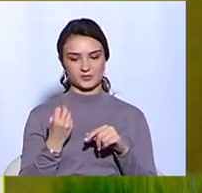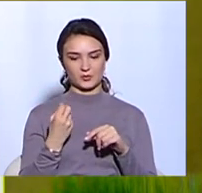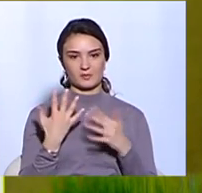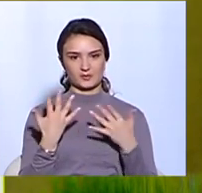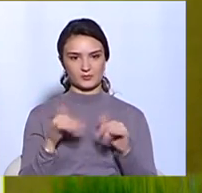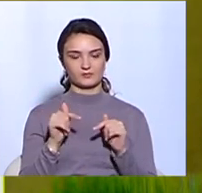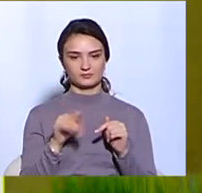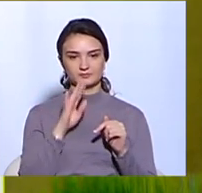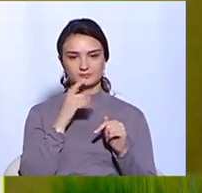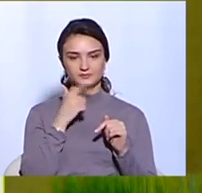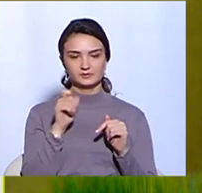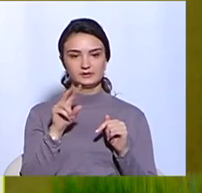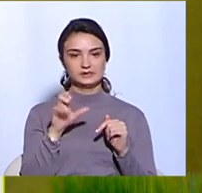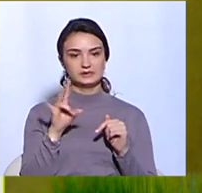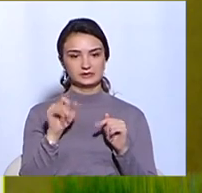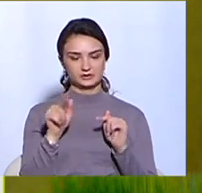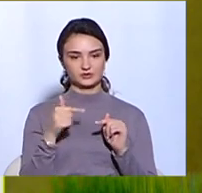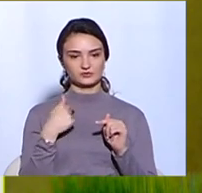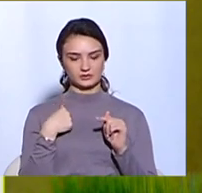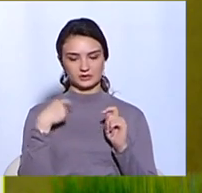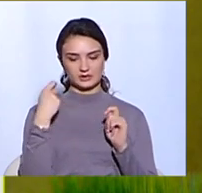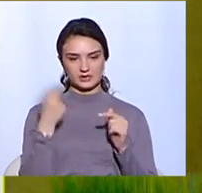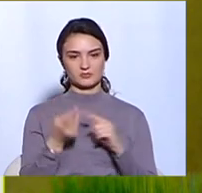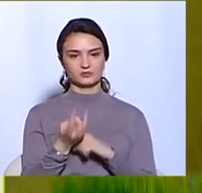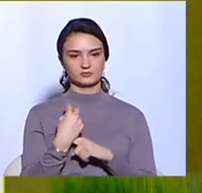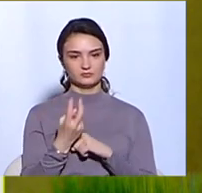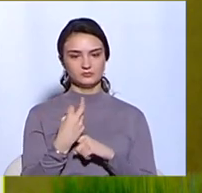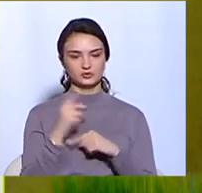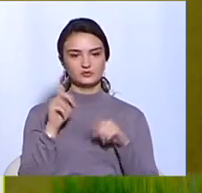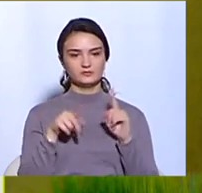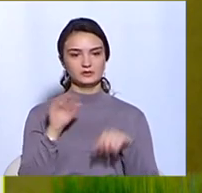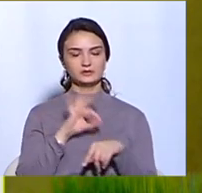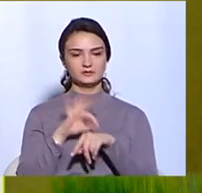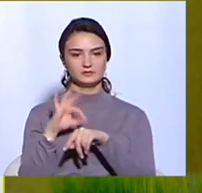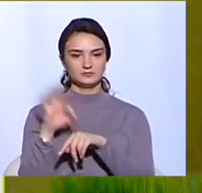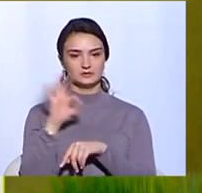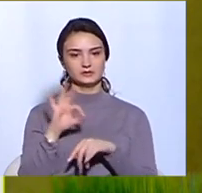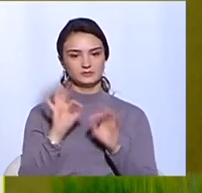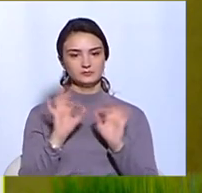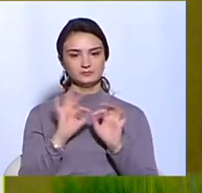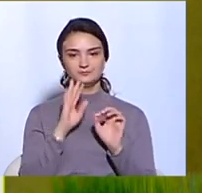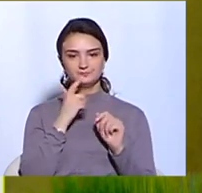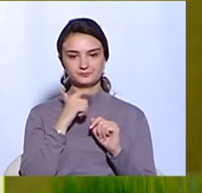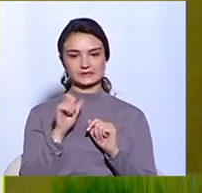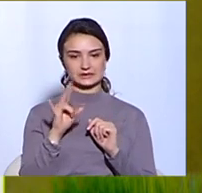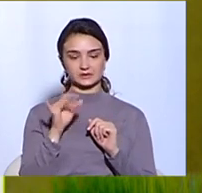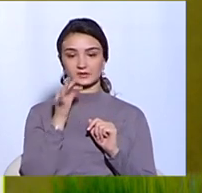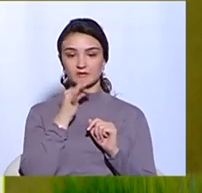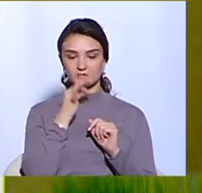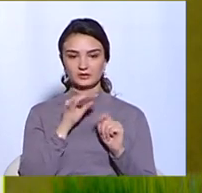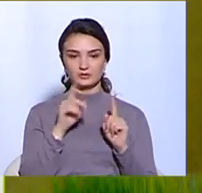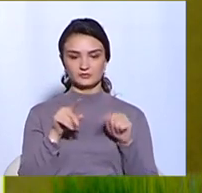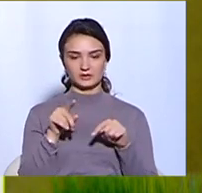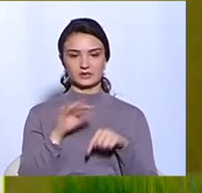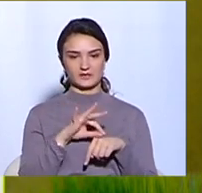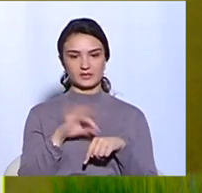უკვე ქალბატონი ელენე ჩვენს გადაცემაში მოდის და იშვიათ დაავადებებზე საუბრობს. ქალბატონ ელენე, მოდით ვიდრე იშვიათ